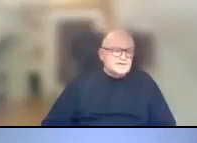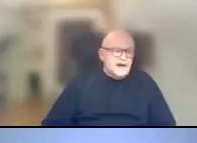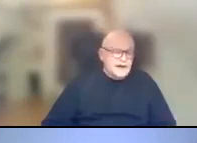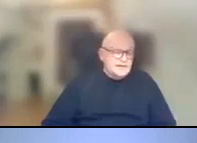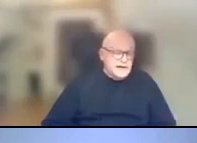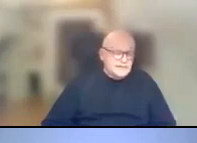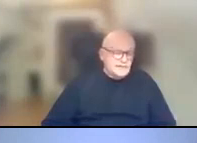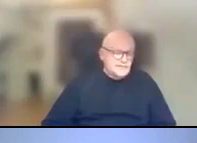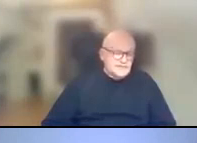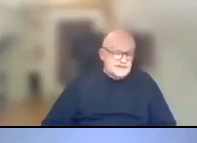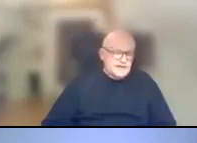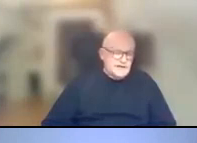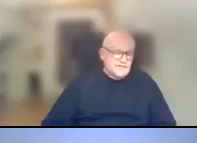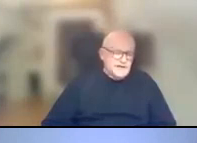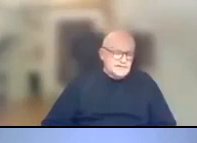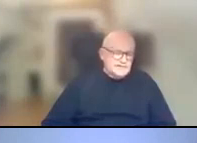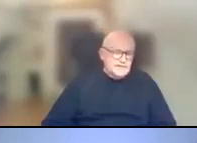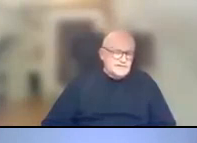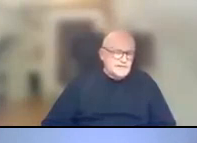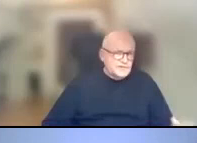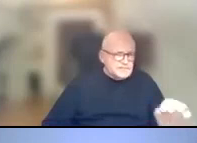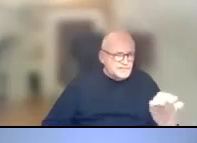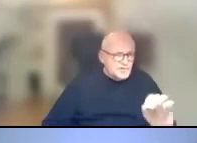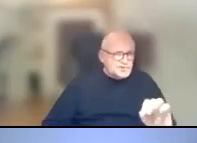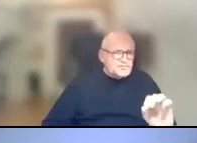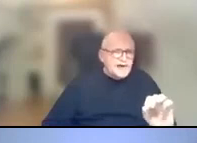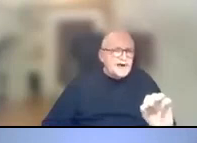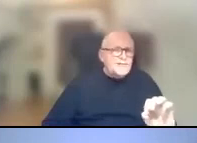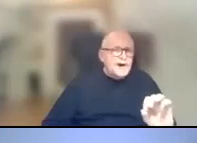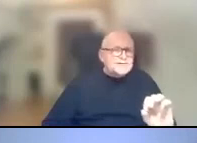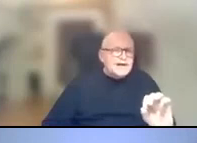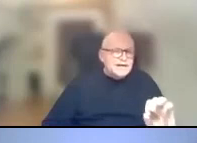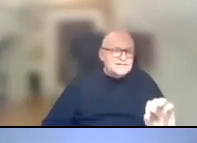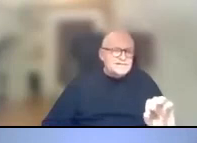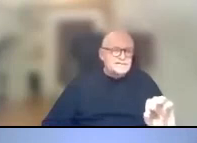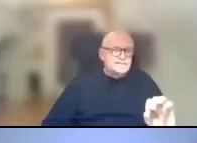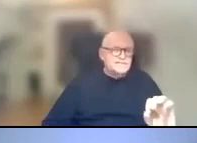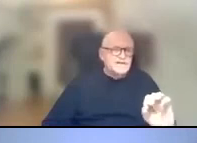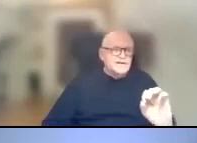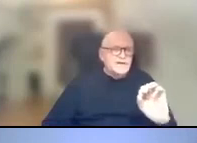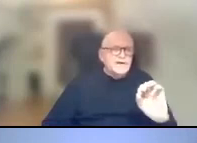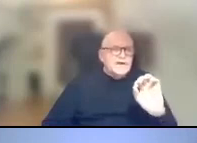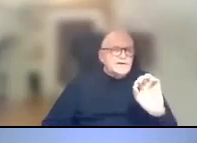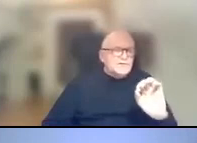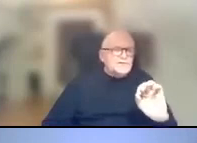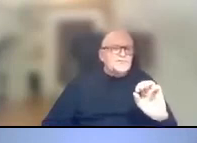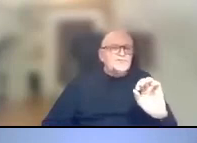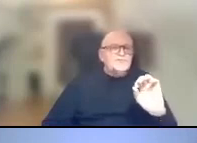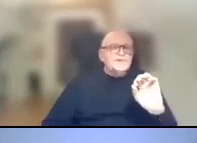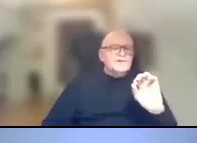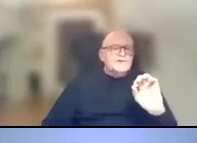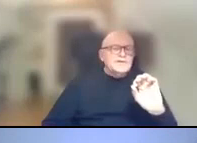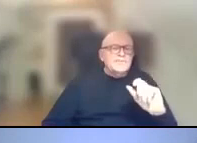Gegensatz zu allen anderen bisher erwähnten Täterinnen, und er ist im deutschen Sprachraum auch der einzige. Er